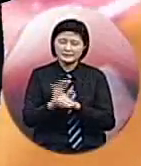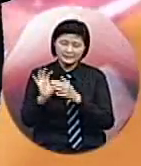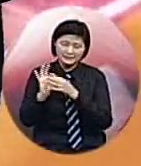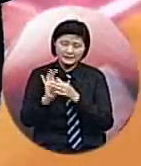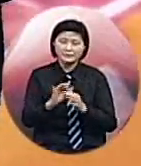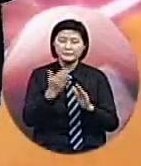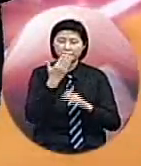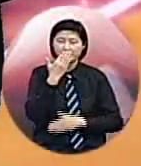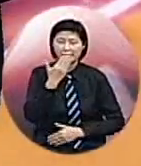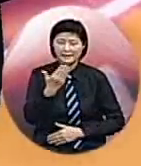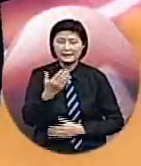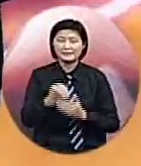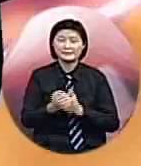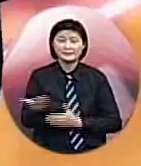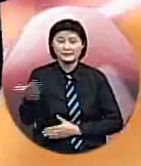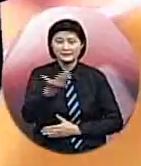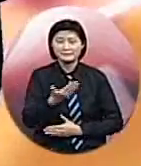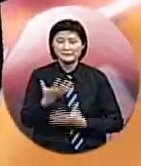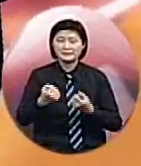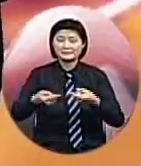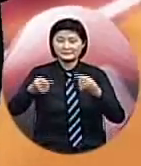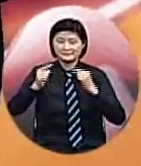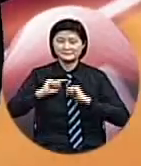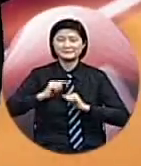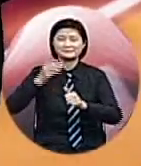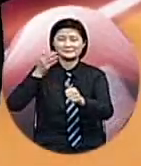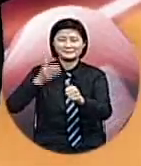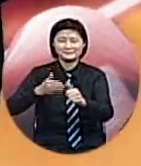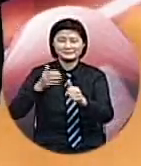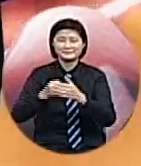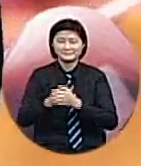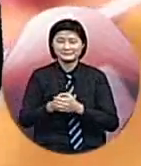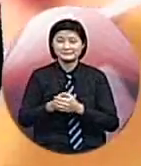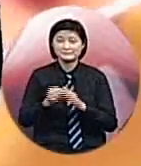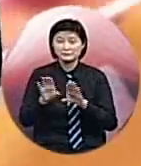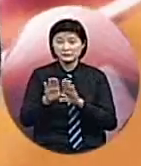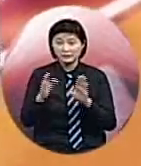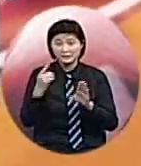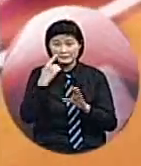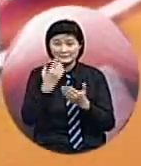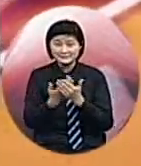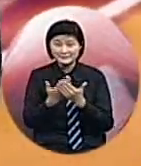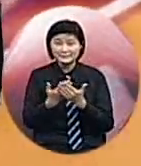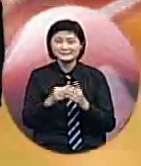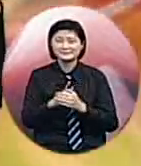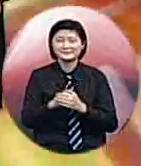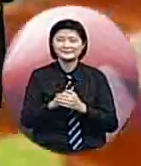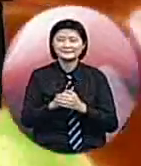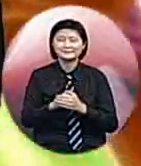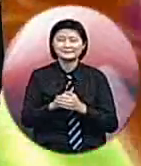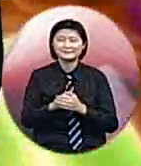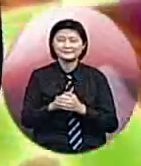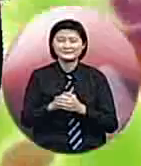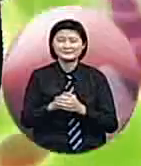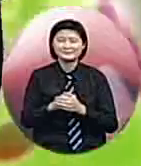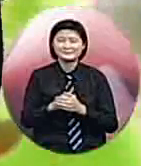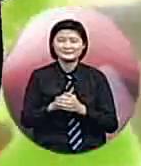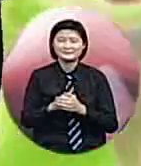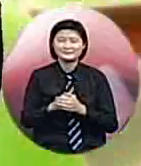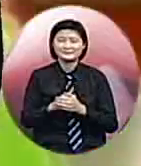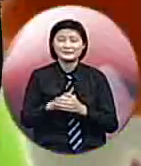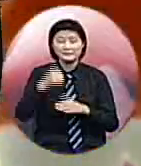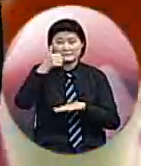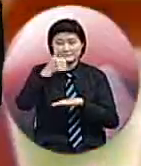쭉 문이 활짝 열려 있으니까 여러분들의 많은 참여 부탁드리겠습니다. 문 열으세요. 문 열을게요. 예. 네. 자, 불러보시죠.